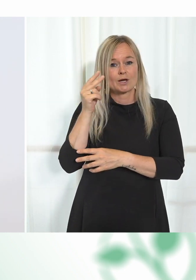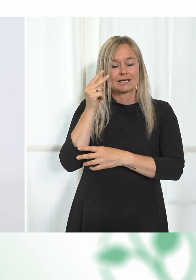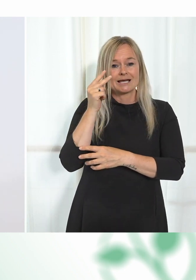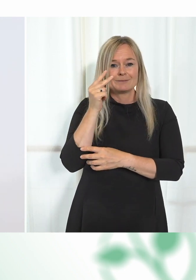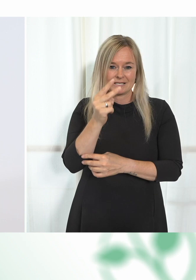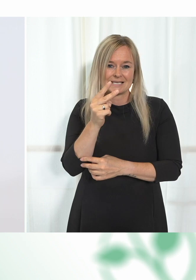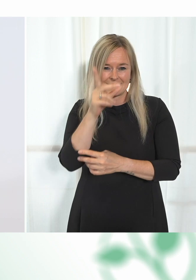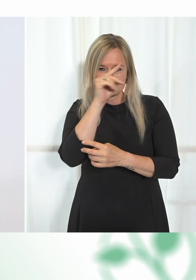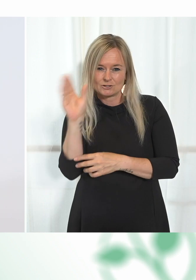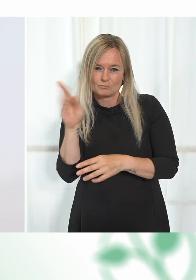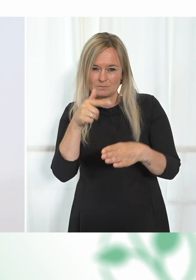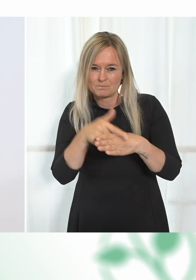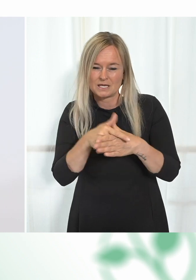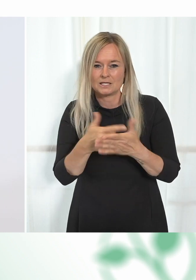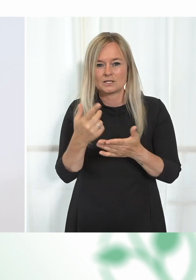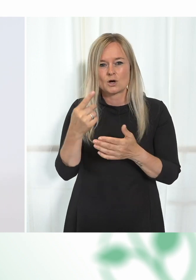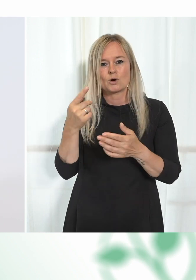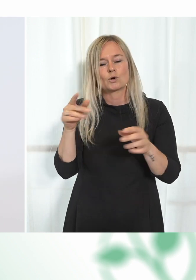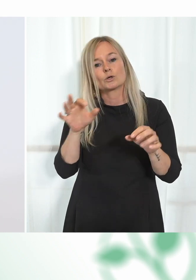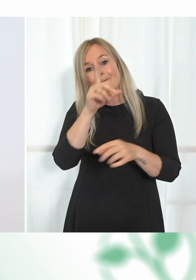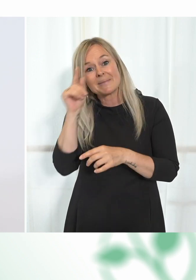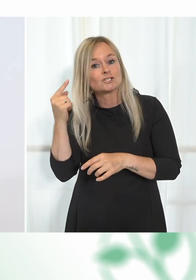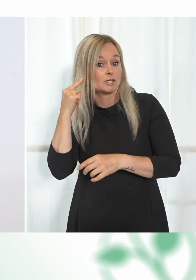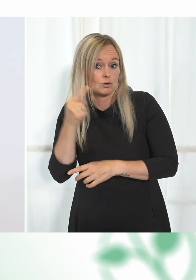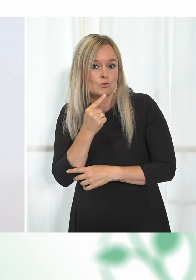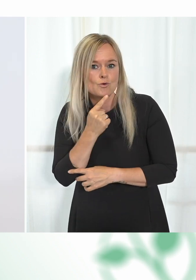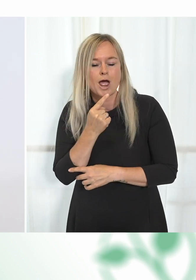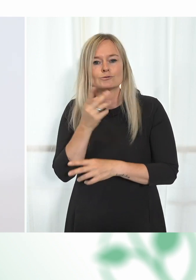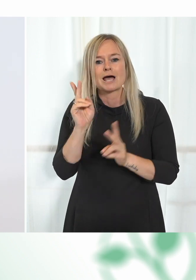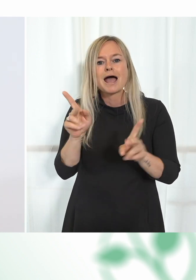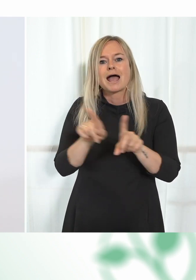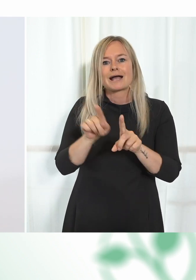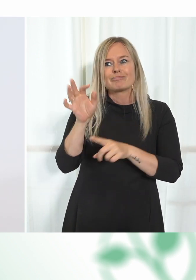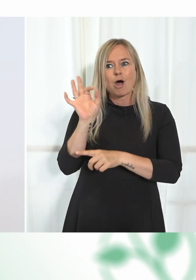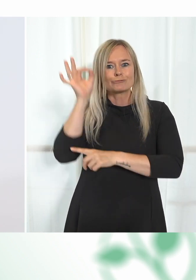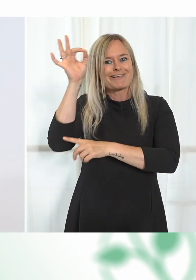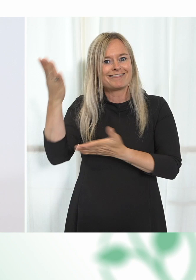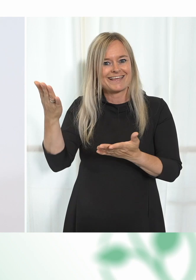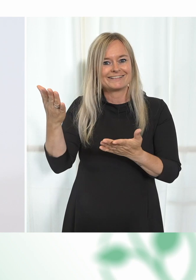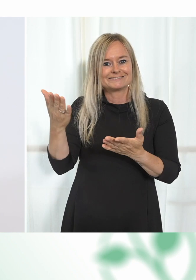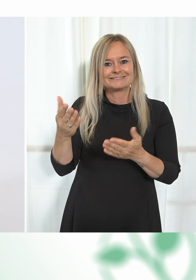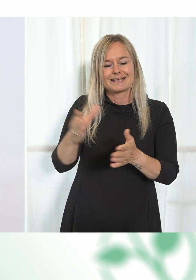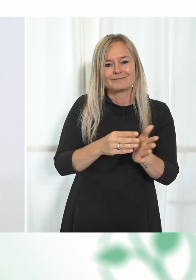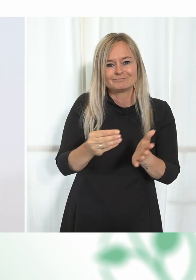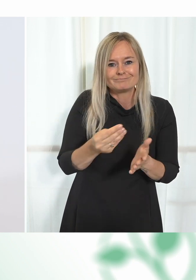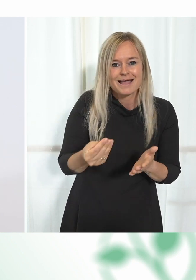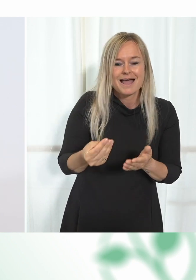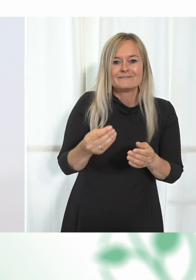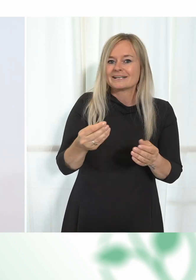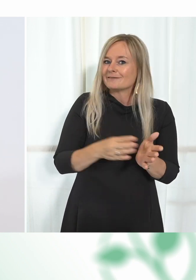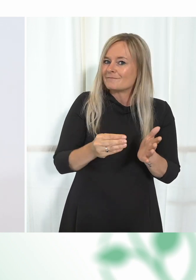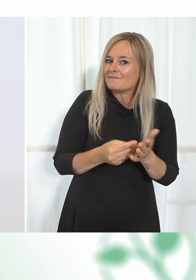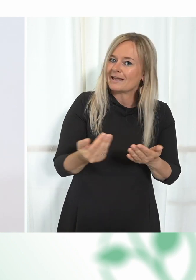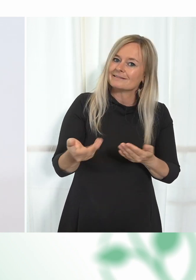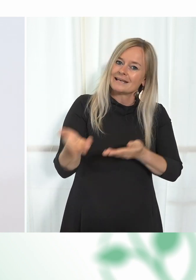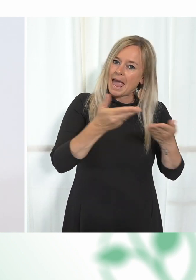mit Behinderungen, vor allem auch Menschen, die gehörlos sind, die Möglichkeit gibt, dass sie auch ihre Talente einsetzen können, dass man, wie Martin auch schon erwähnt hat, dann wirklich Experten